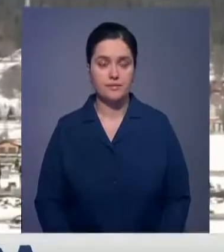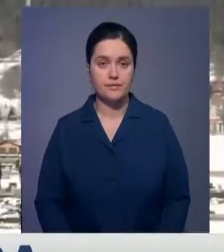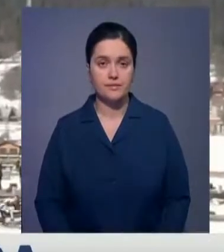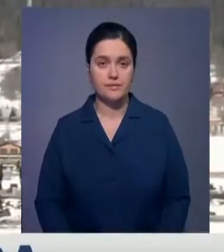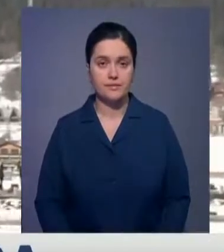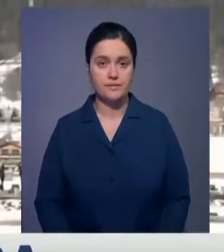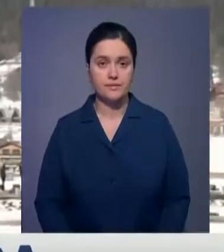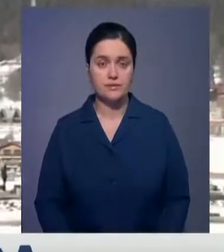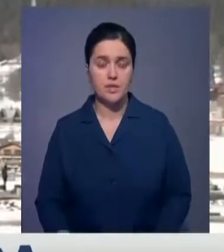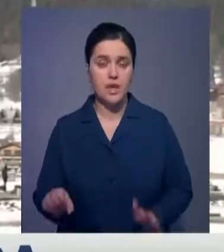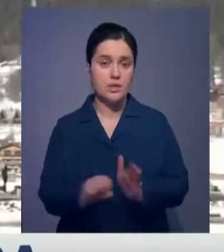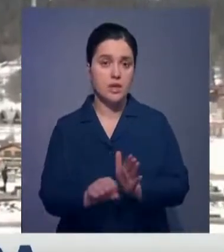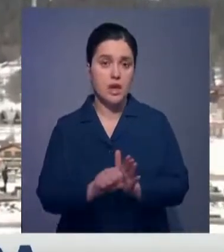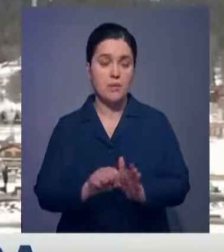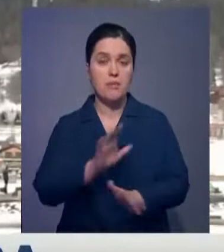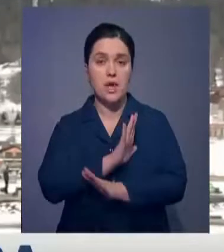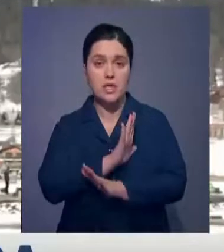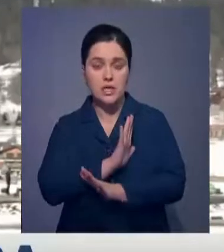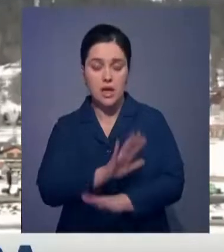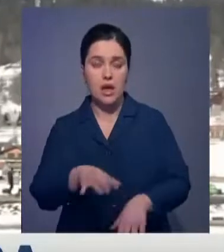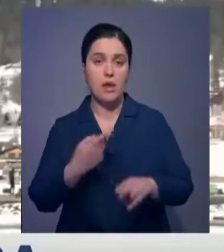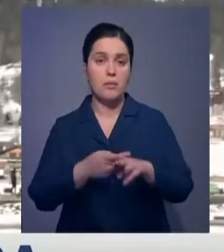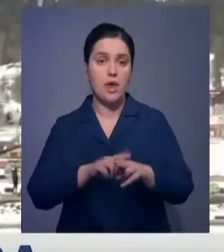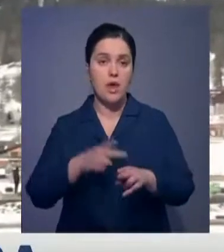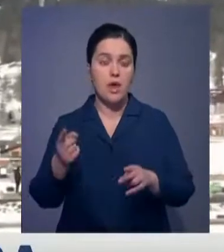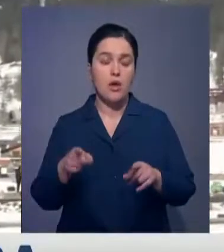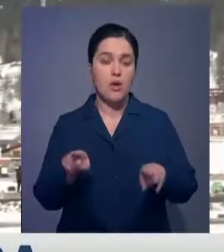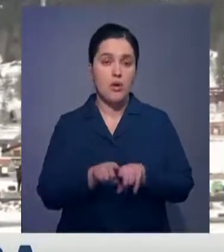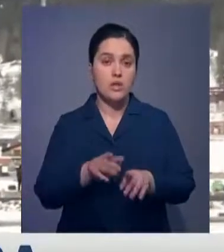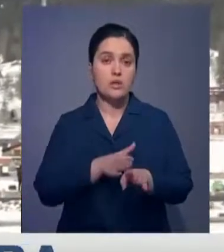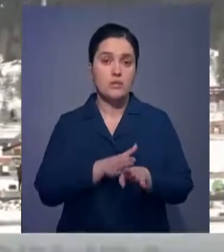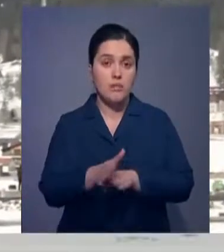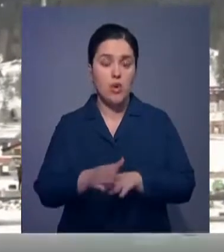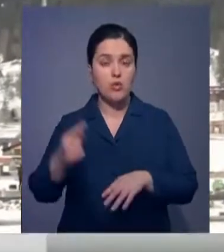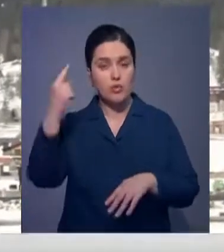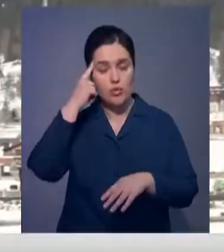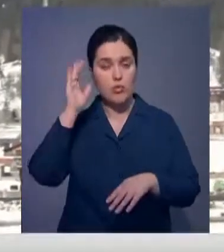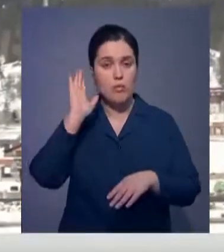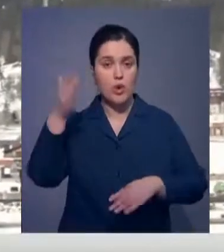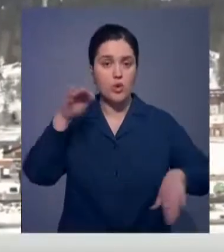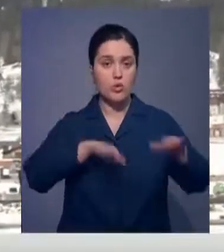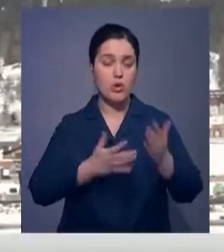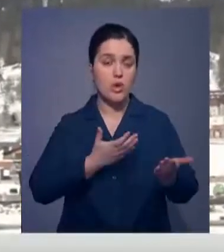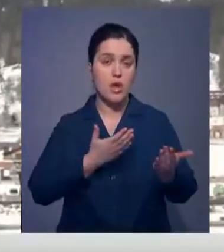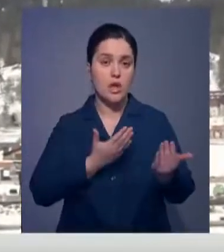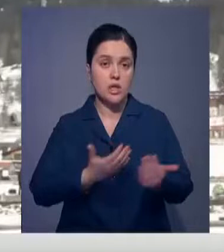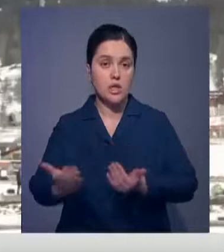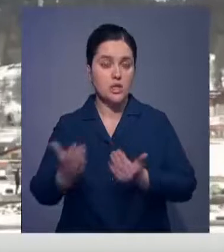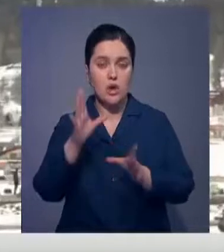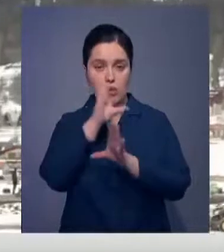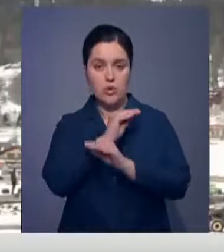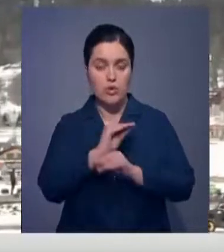Кабы не было зимы. Слова детской песенки совсем не кстати сбылись именно там, где никто этого не ожидал. Из-за погодных условий